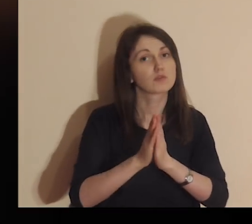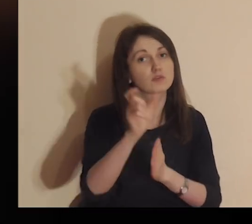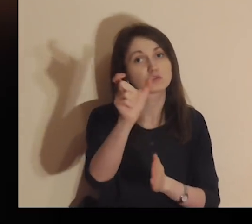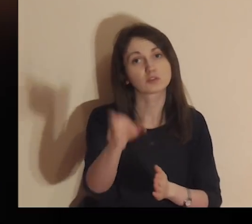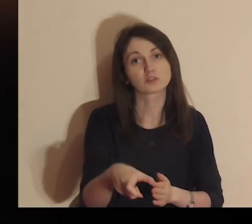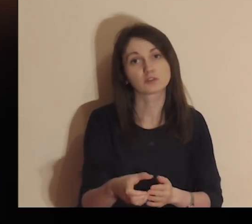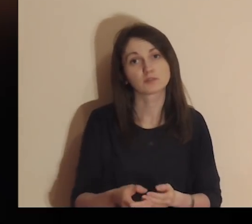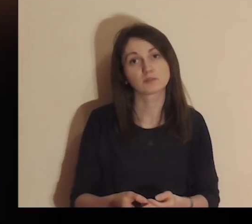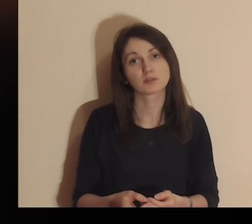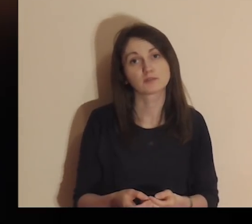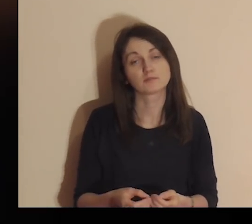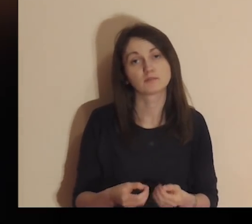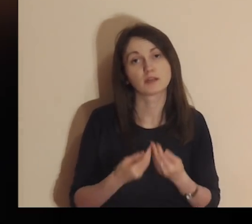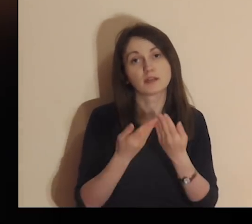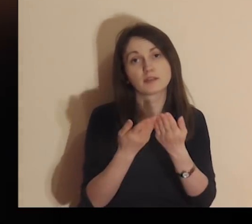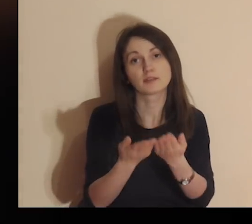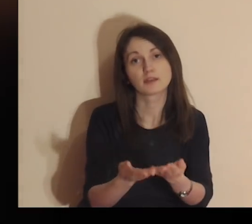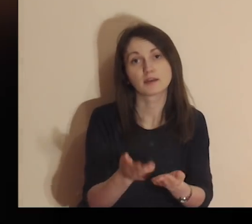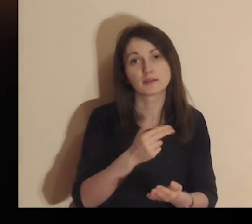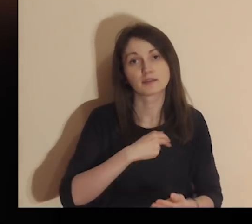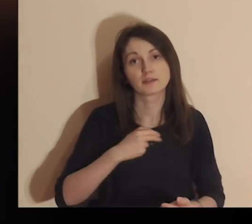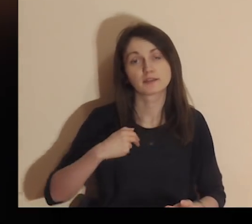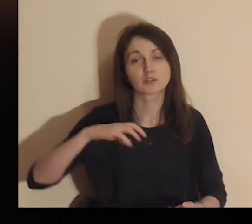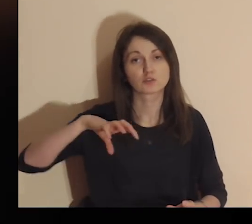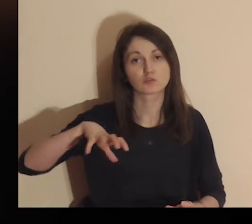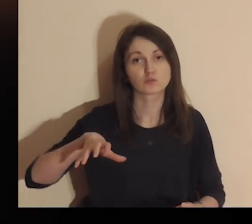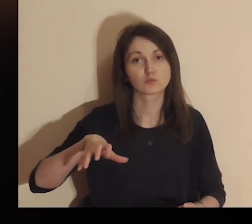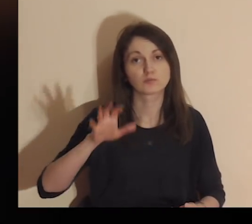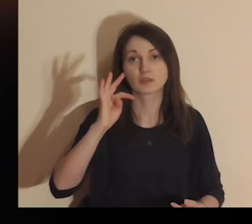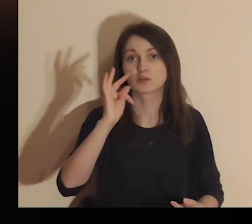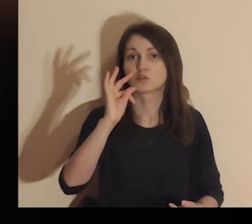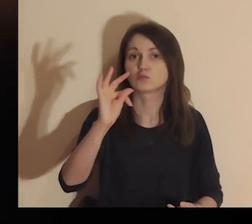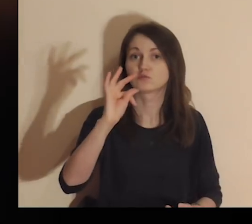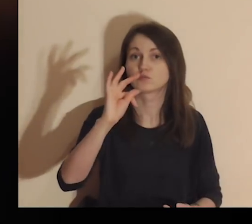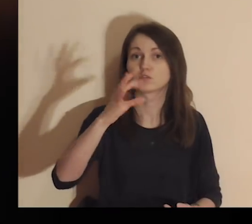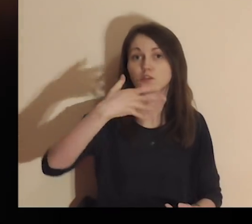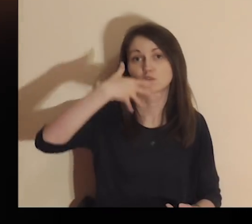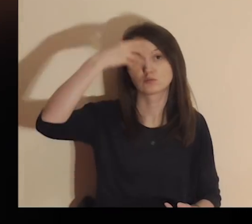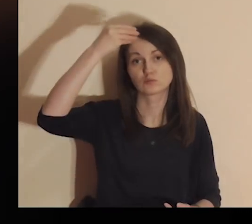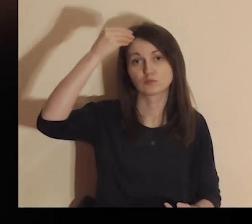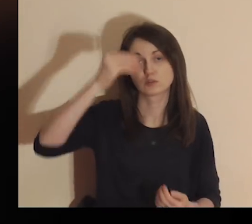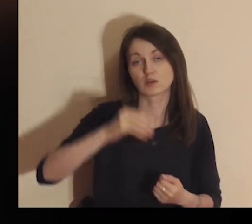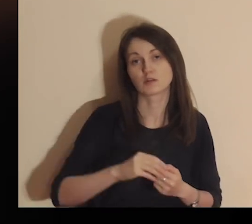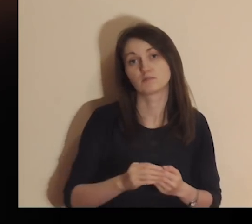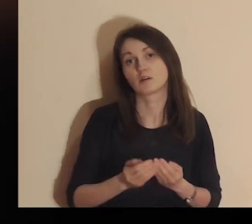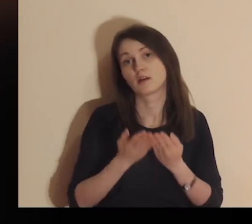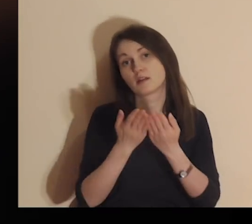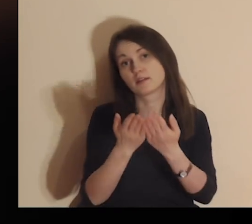Proszę Cię, udziel naszej wspólnocie Twojego Ducha.